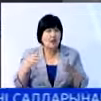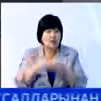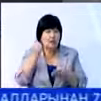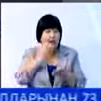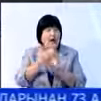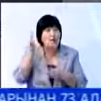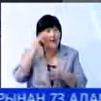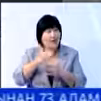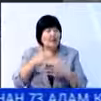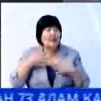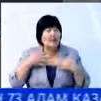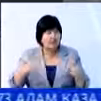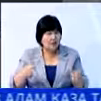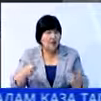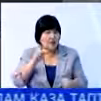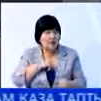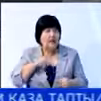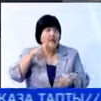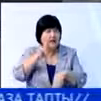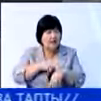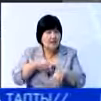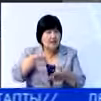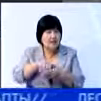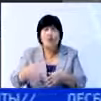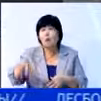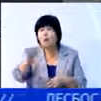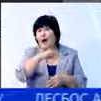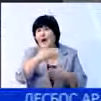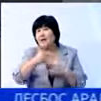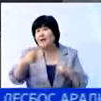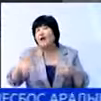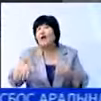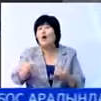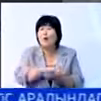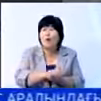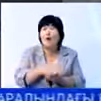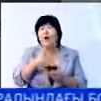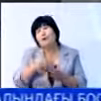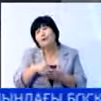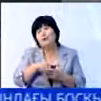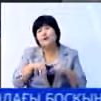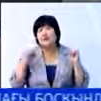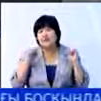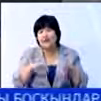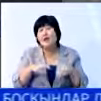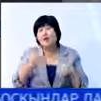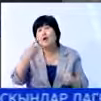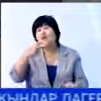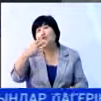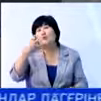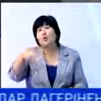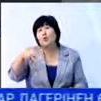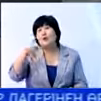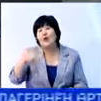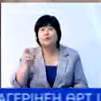білім саласы, денсаулық саласы, ішкі істер саласы барлық саладан қамтыды. Қоғамдық ұйымдардың өкілдерін қамтыды. Сөйтіп 25-30 адамдай